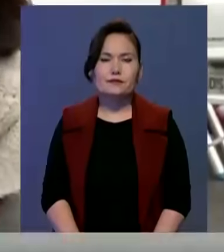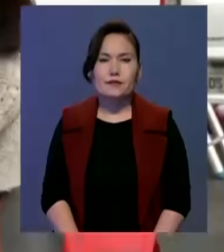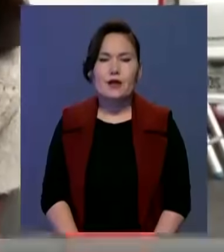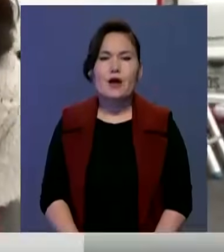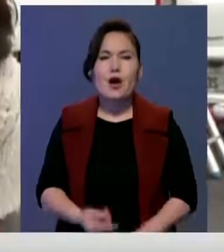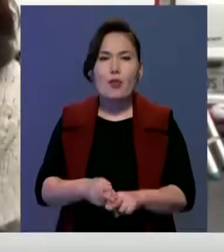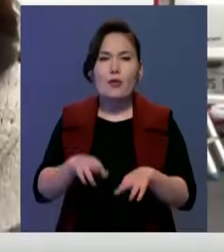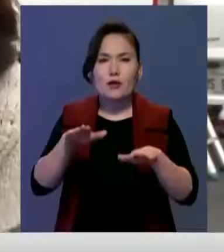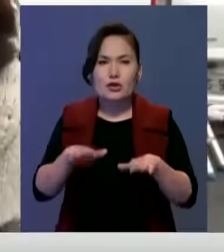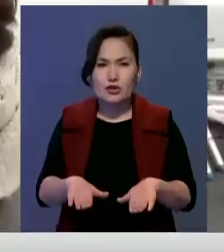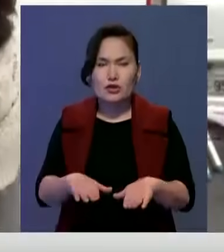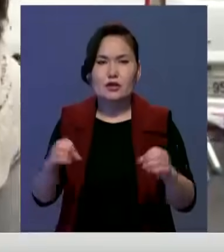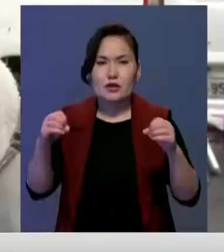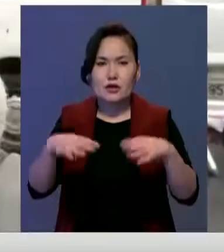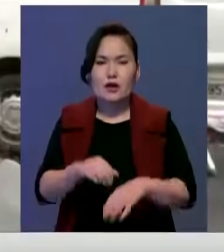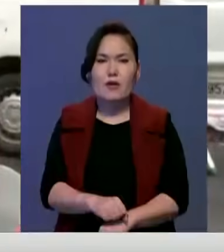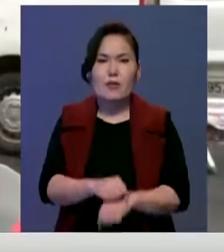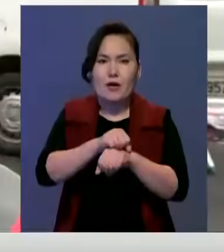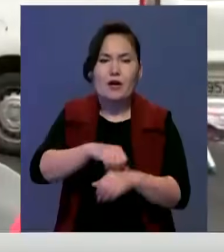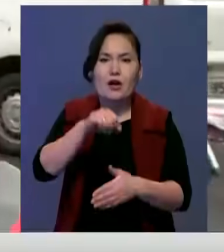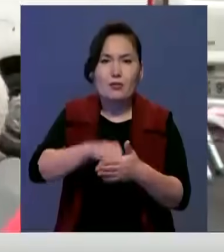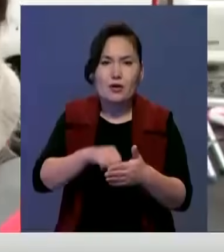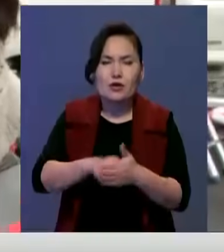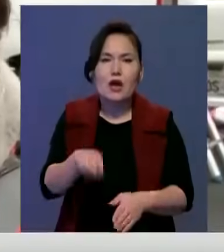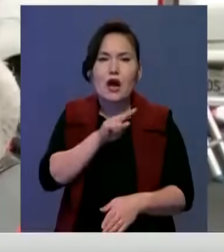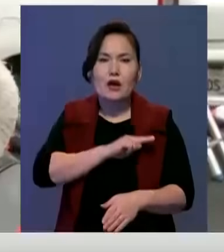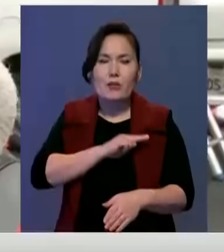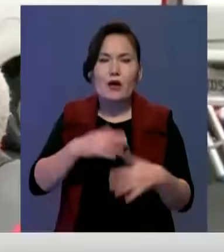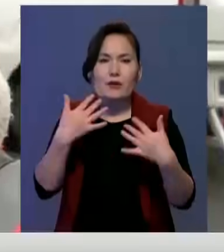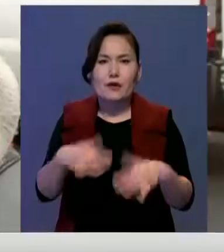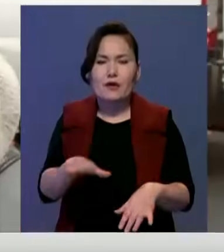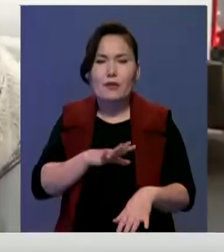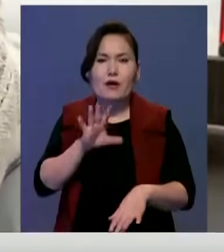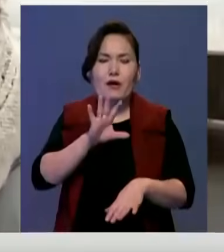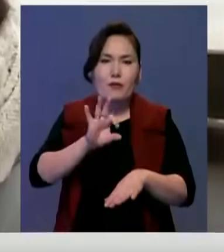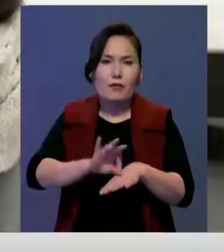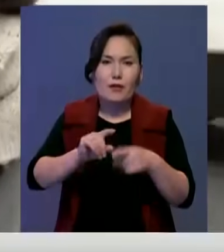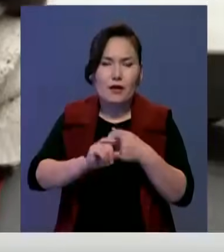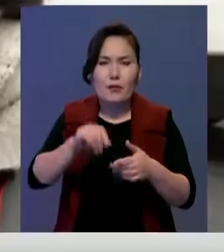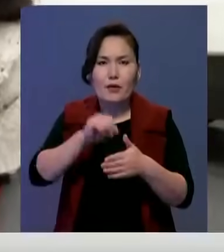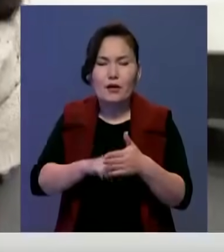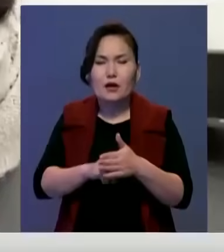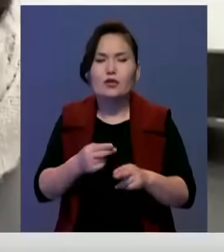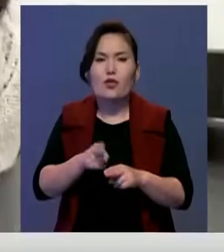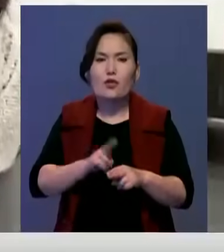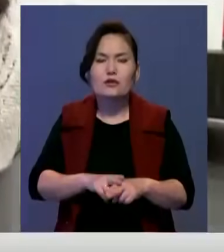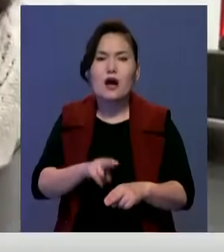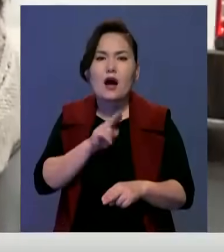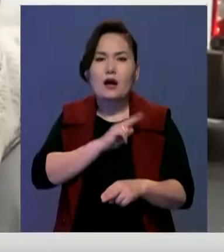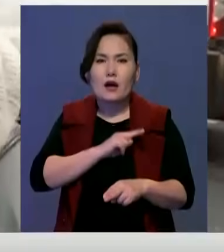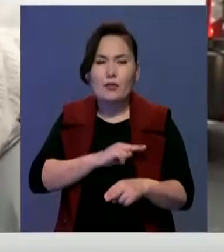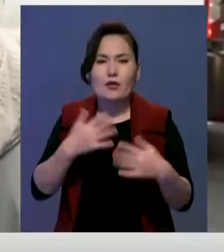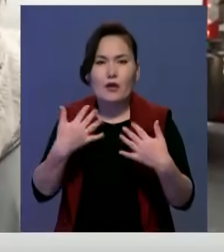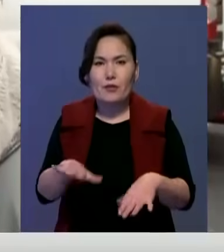Бұл жерге жиналғандардың арасында түрлі сала мамандары бар. Пандемияның кесірінен ұшыққан дағдарыс экономиканың барлық саласын қыспаққа